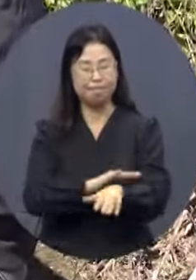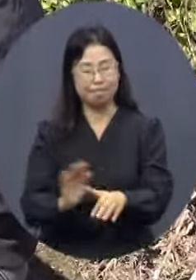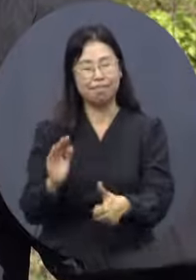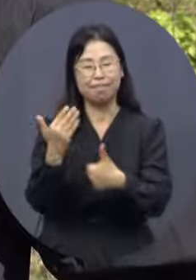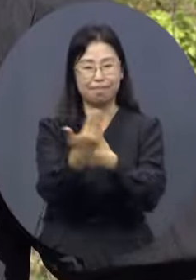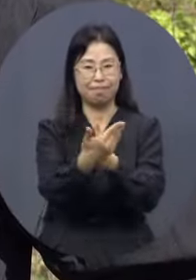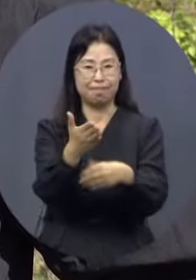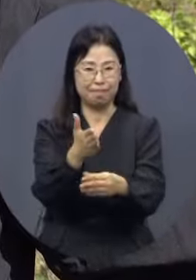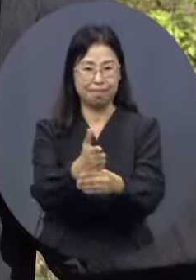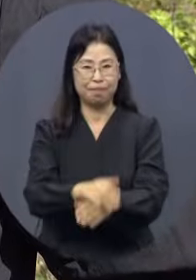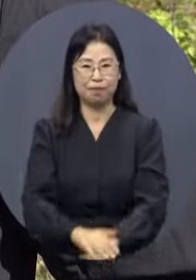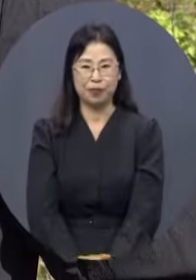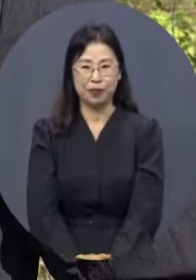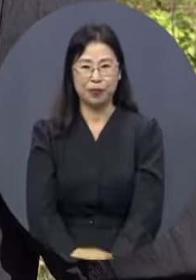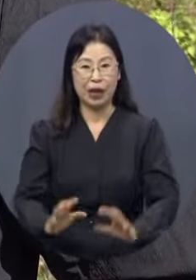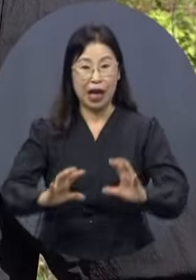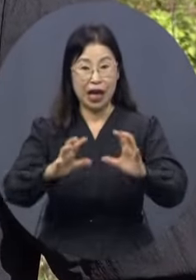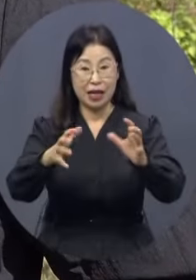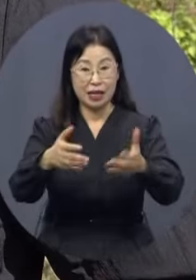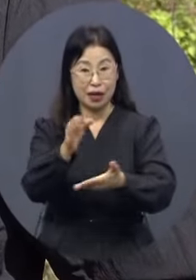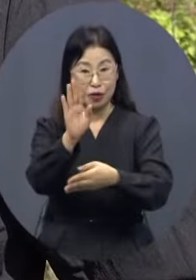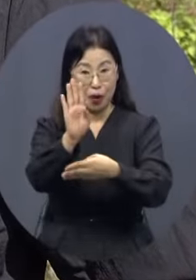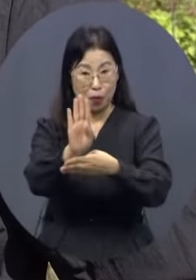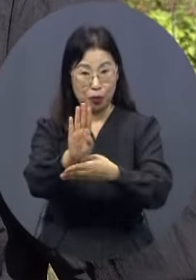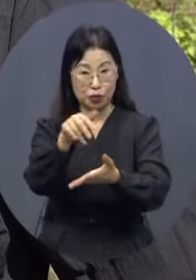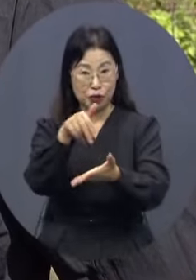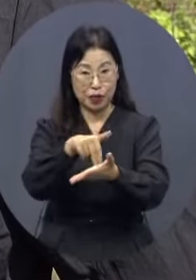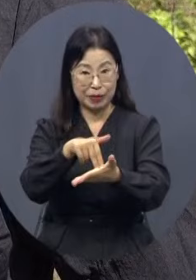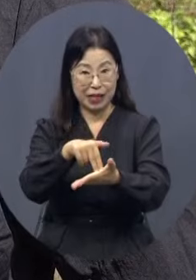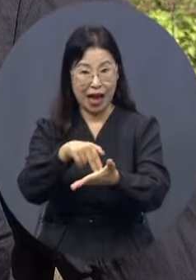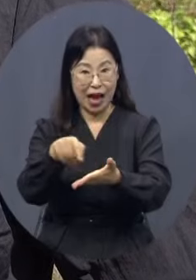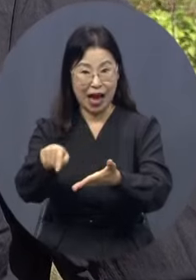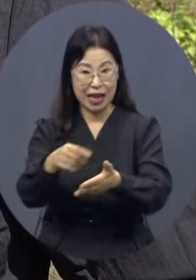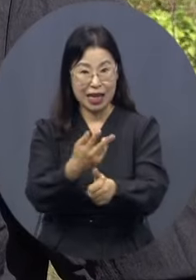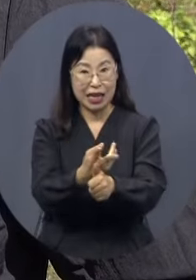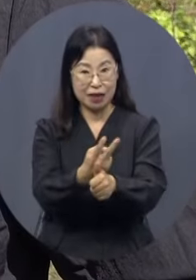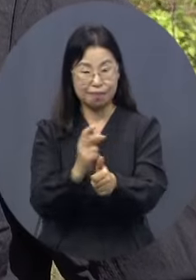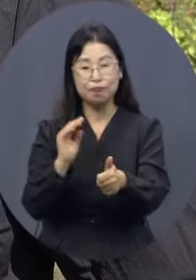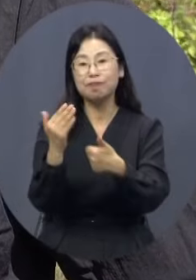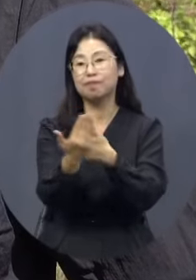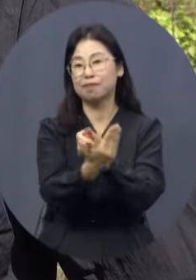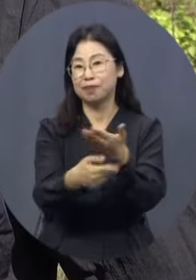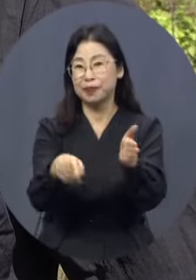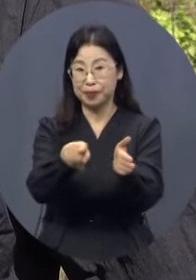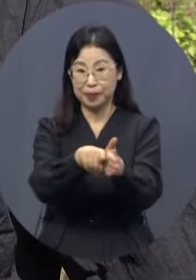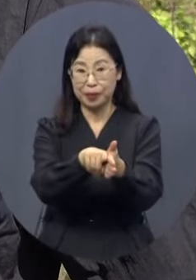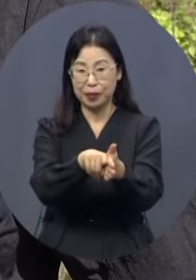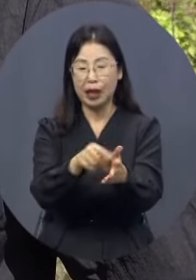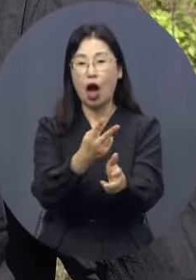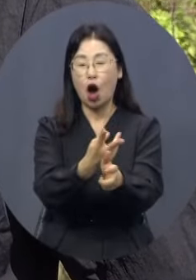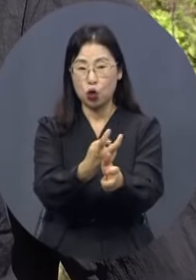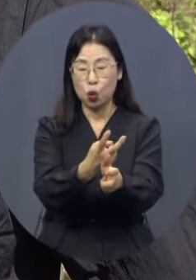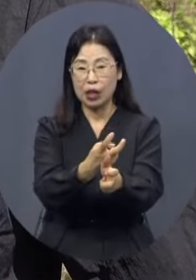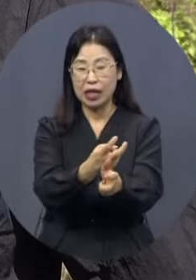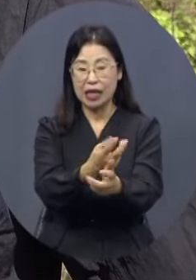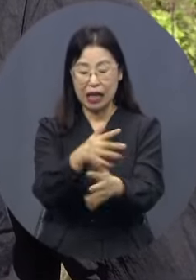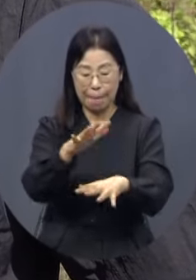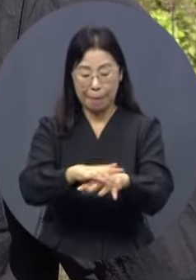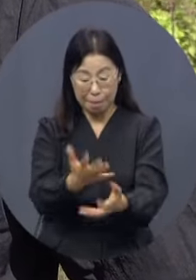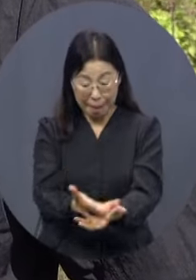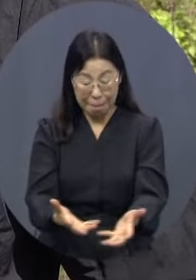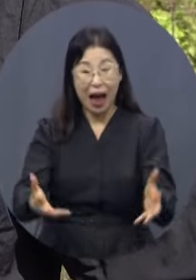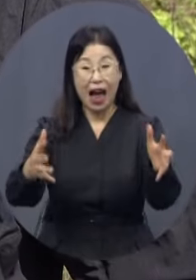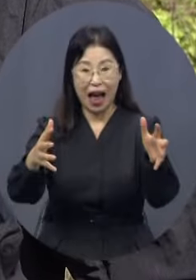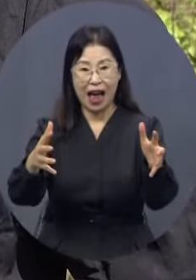있습니다 저희 세계 유산 본부에서는 어이 식생 보호를 위해서 어 토끼 트랩과 건물